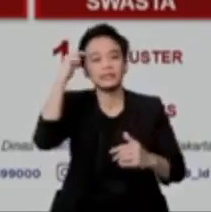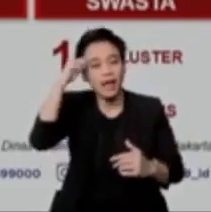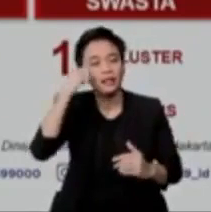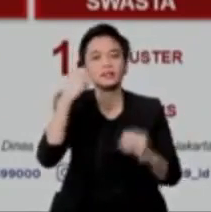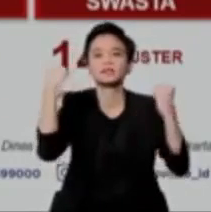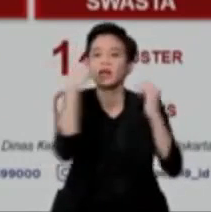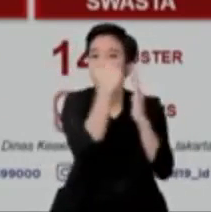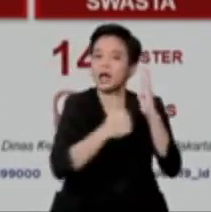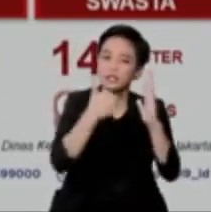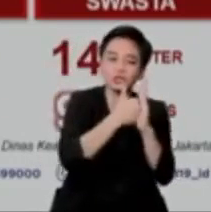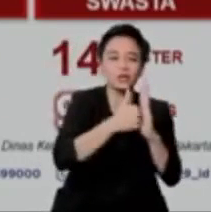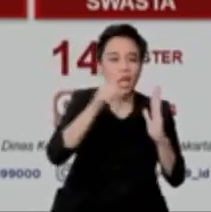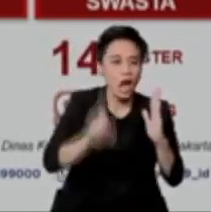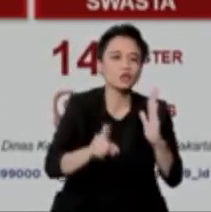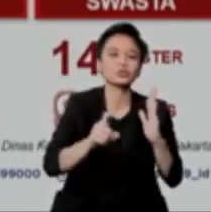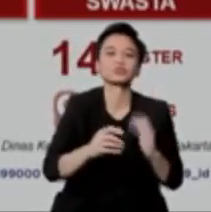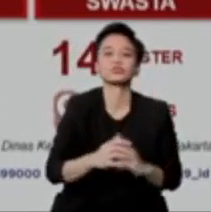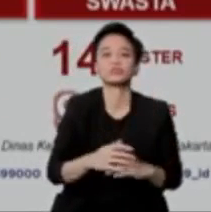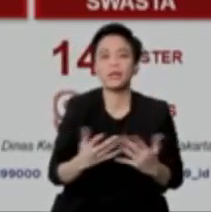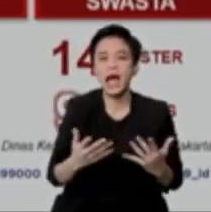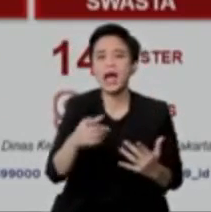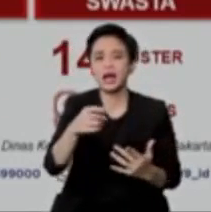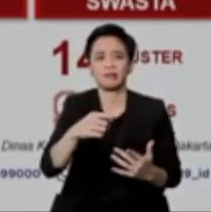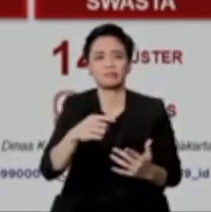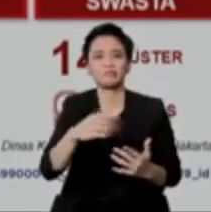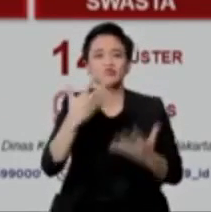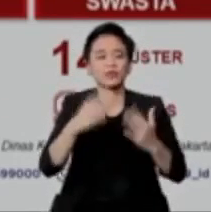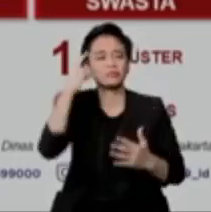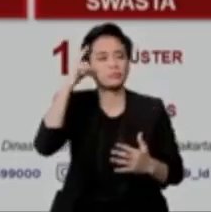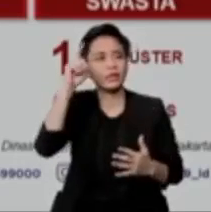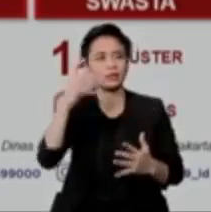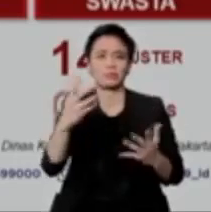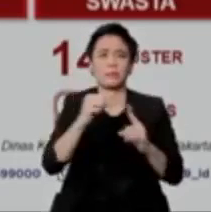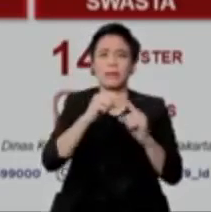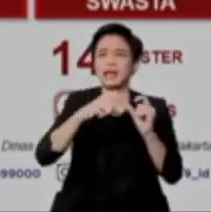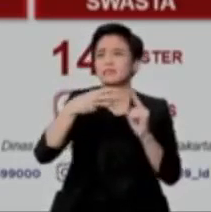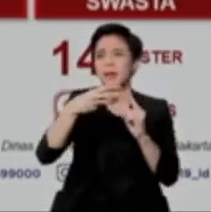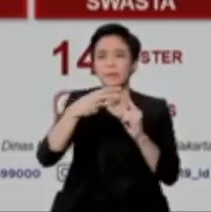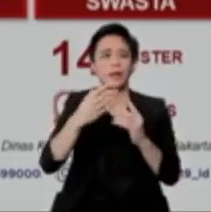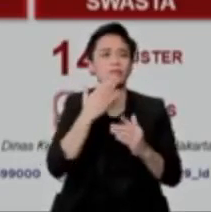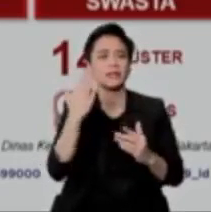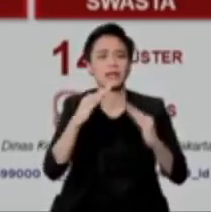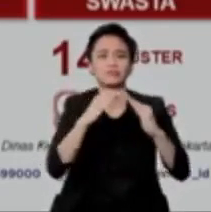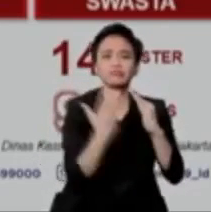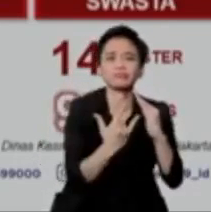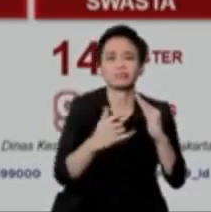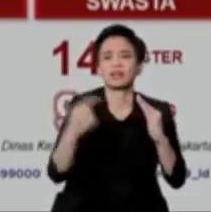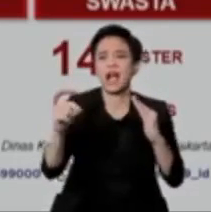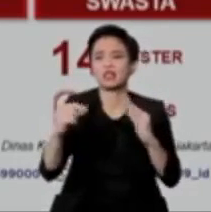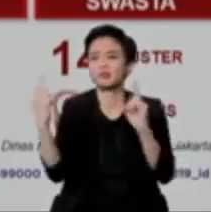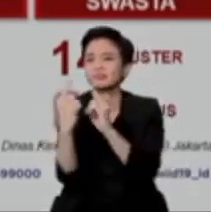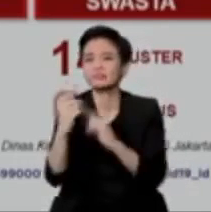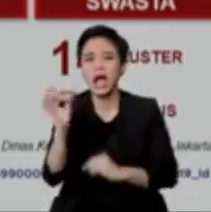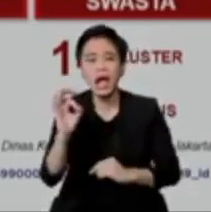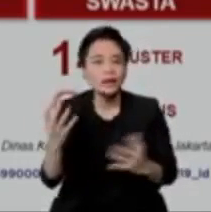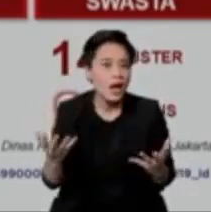Iya Jadi sebetulnya kalau ditanya kok bisa seperti itu kan psbb semua memang di rumah dengan sendirinya akan ketemu Dori Akan